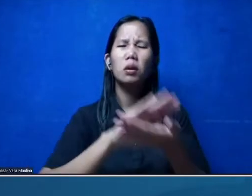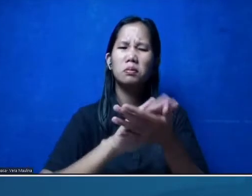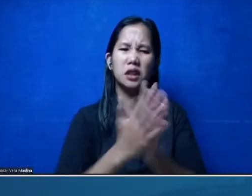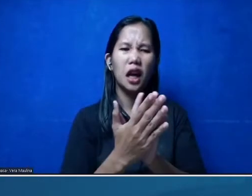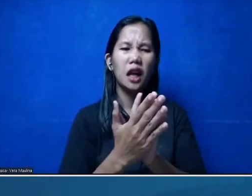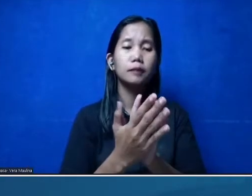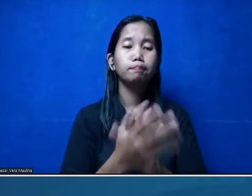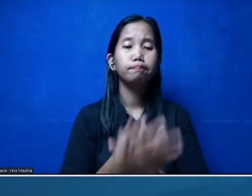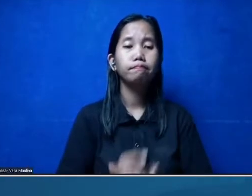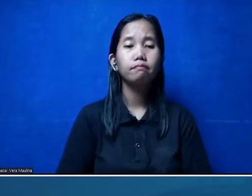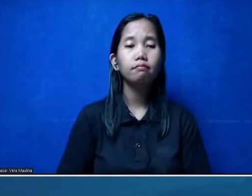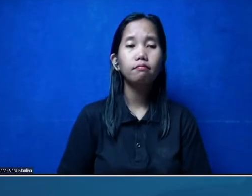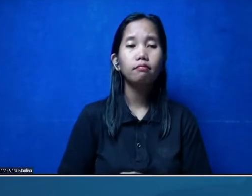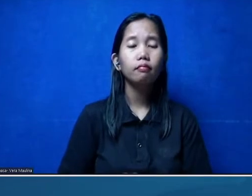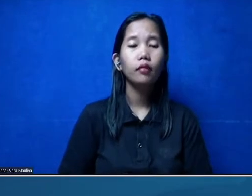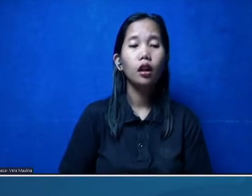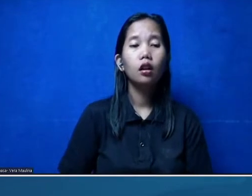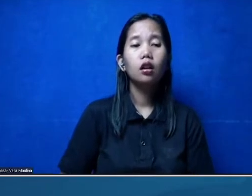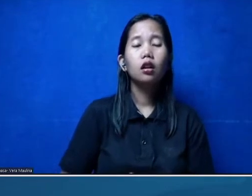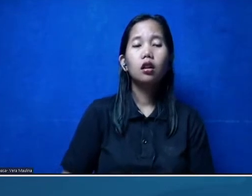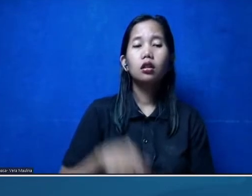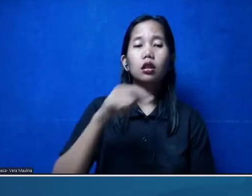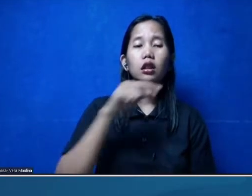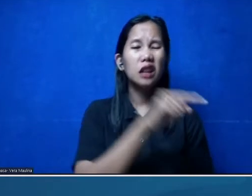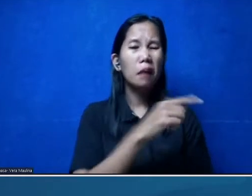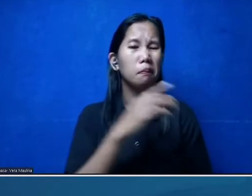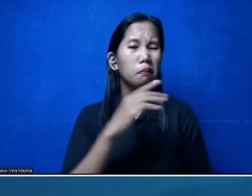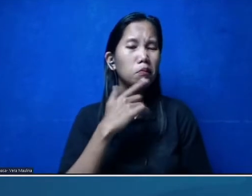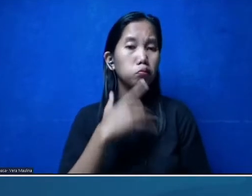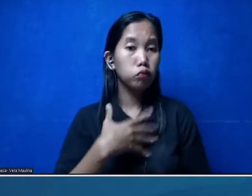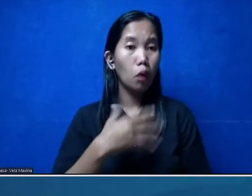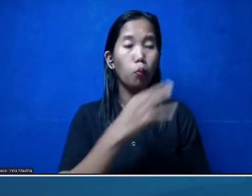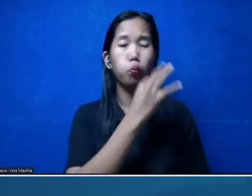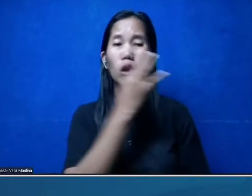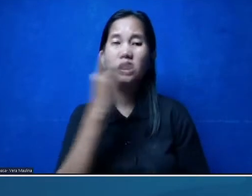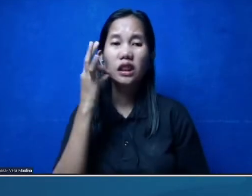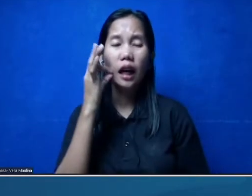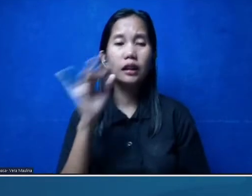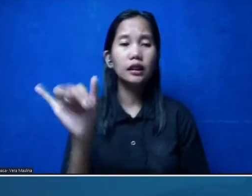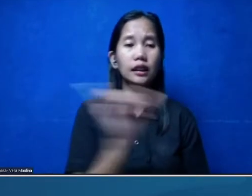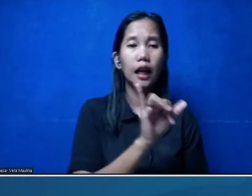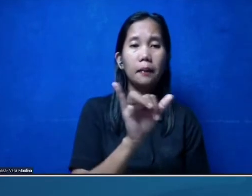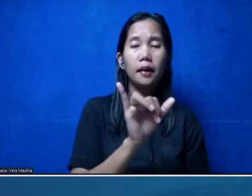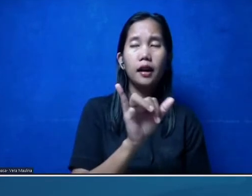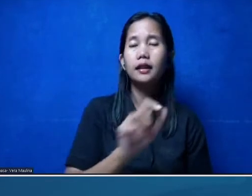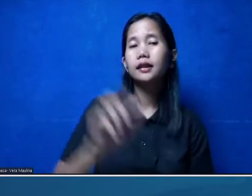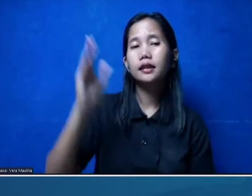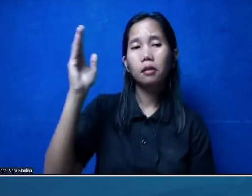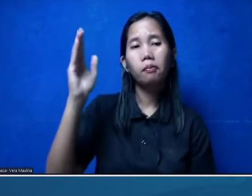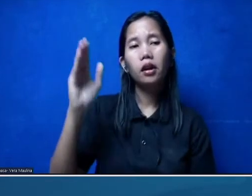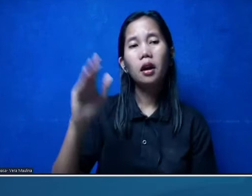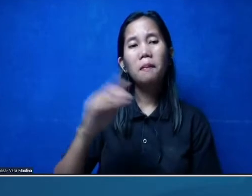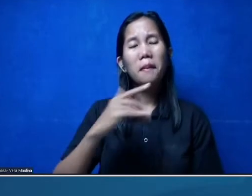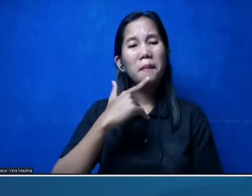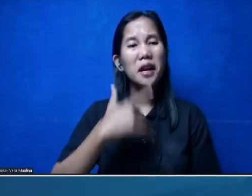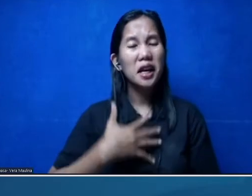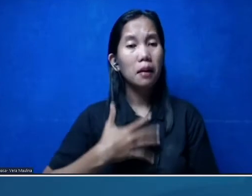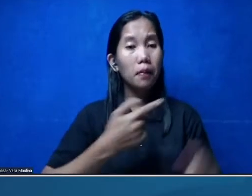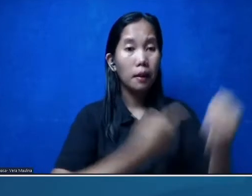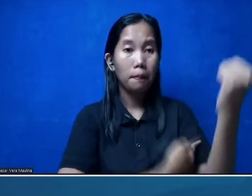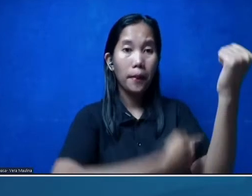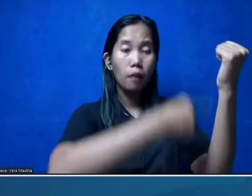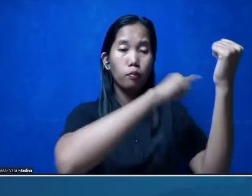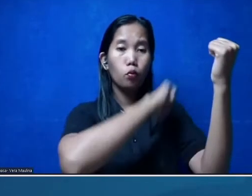Dia mungkin meminta dia juga memiliki apa namanya ke kemuliaan bercahaya cahaya tetapi itu